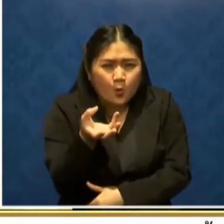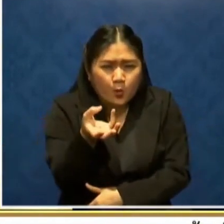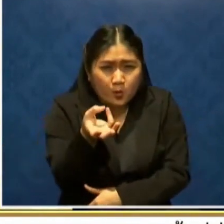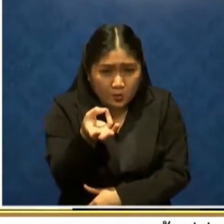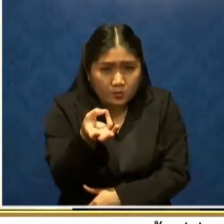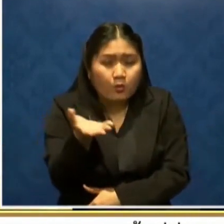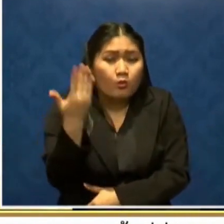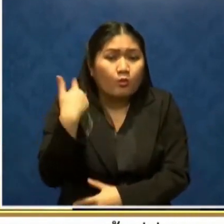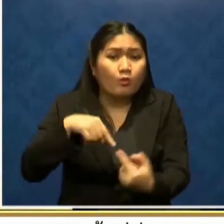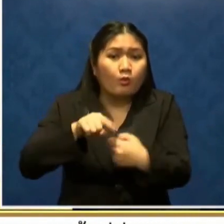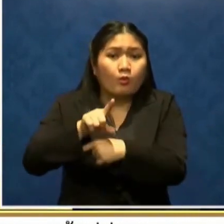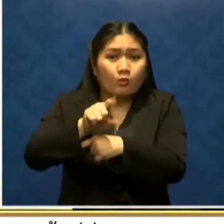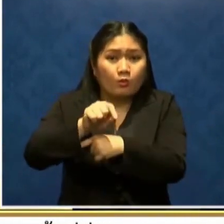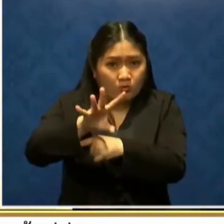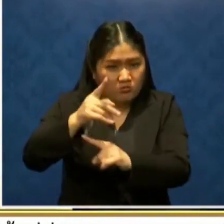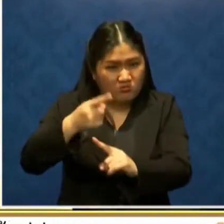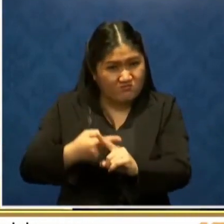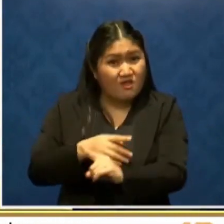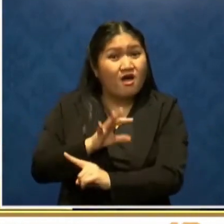Hallo longevity